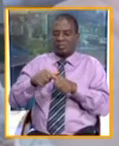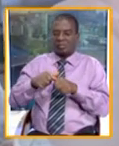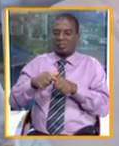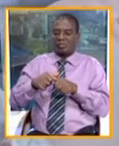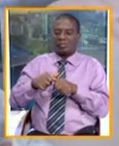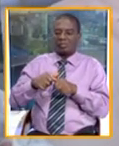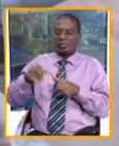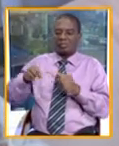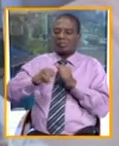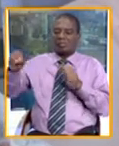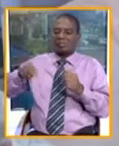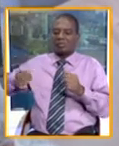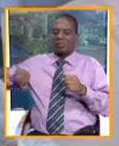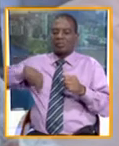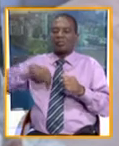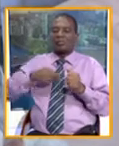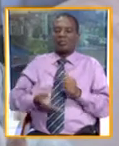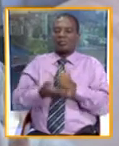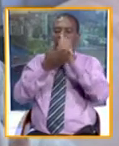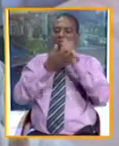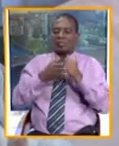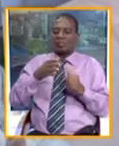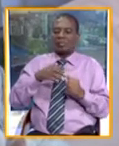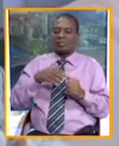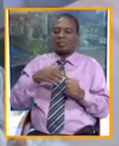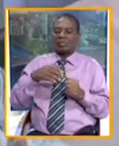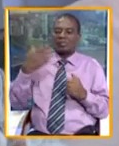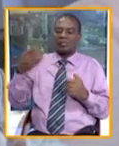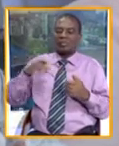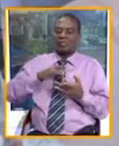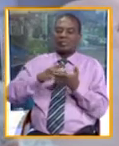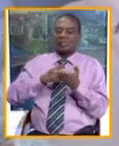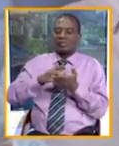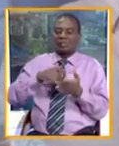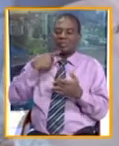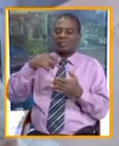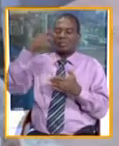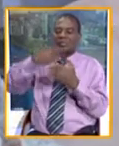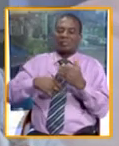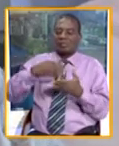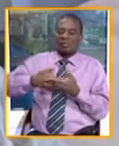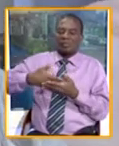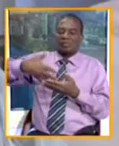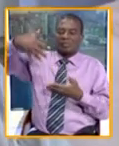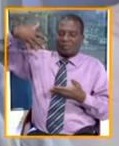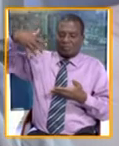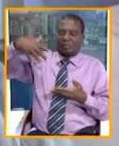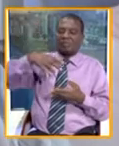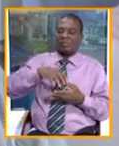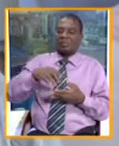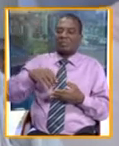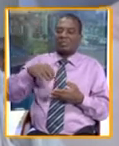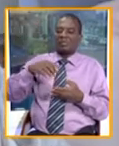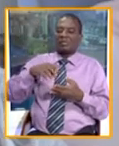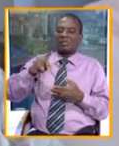Bonheur nous aident. Ce n'est pas seulement pour l'insuffisance rénale aiguë. Le syndrome néphrotique, il y a des médicaments qui coûtent cher. À part les corticoïdes, il y a des médicaments qui coûtent